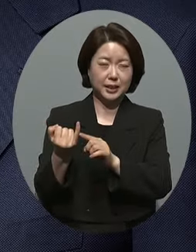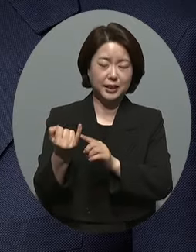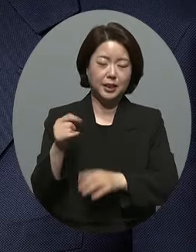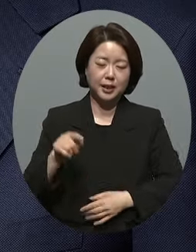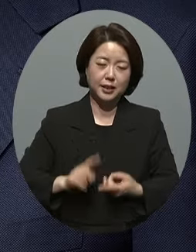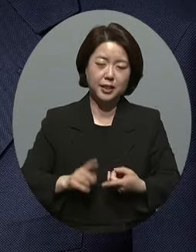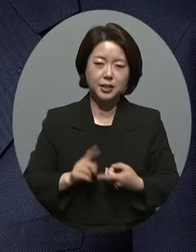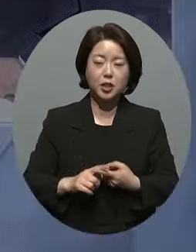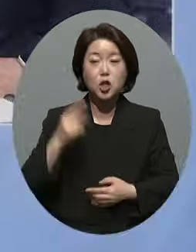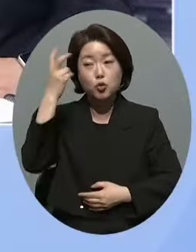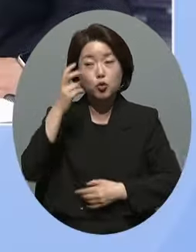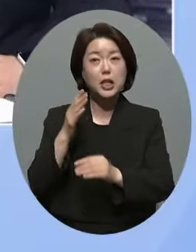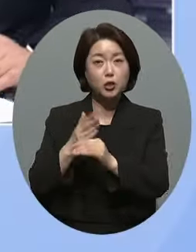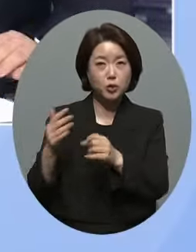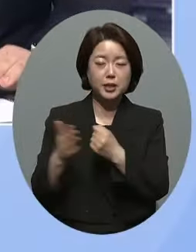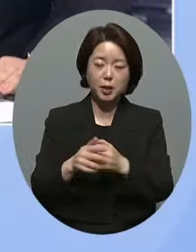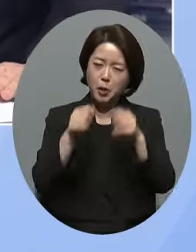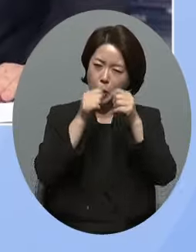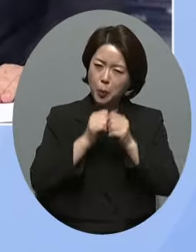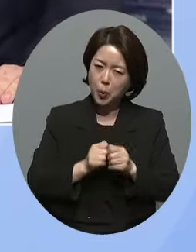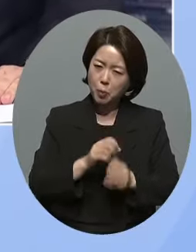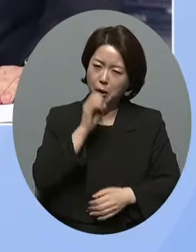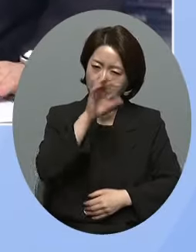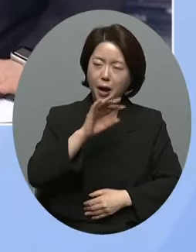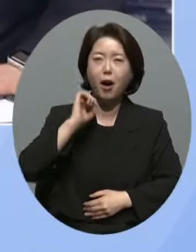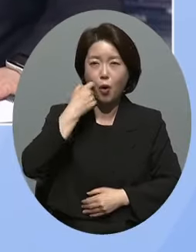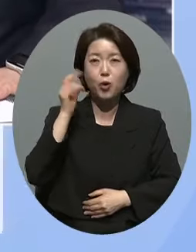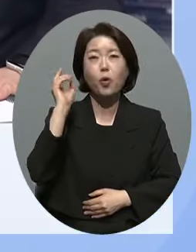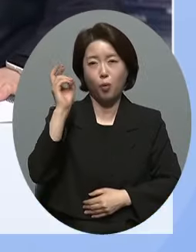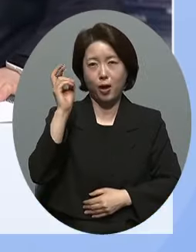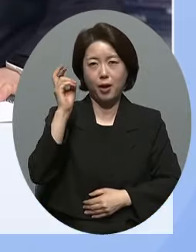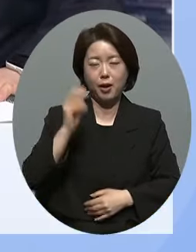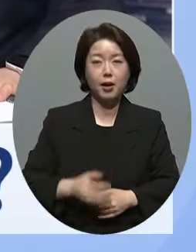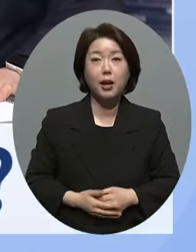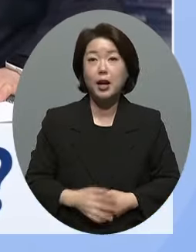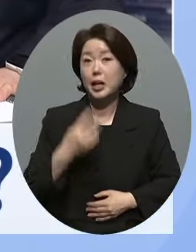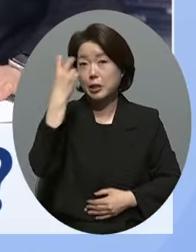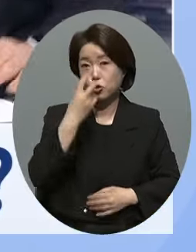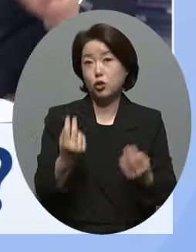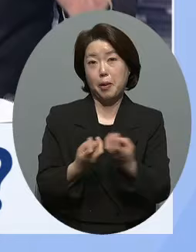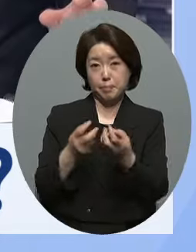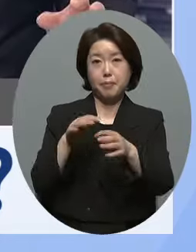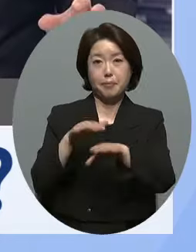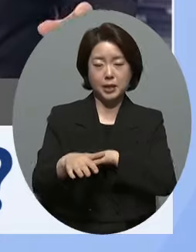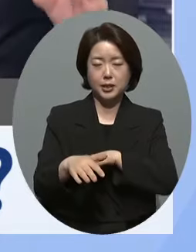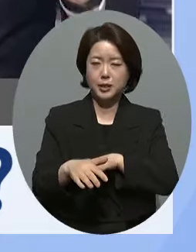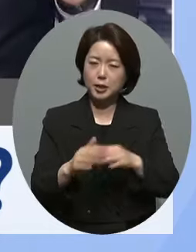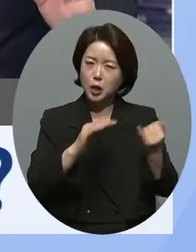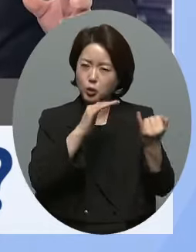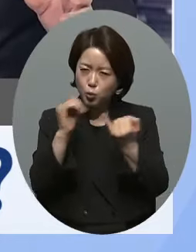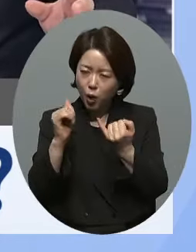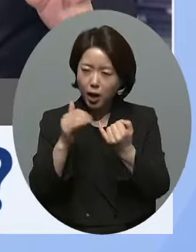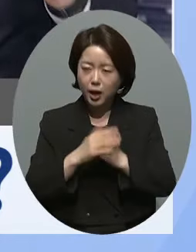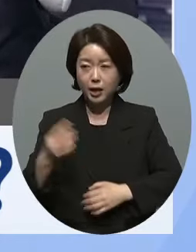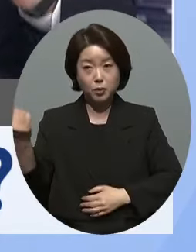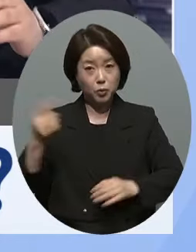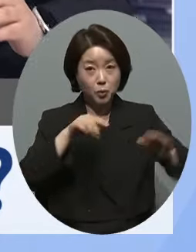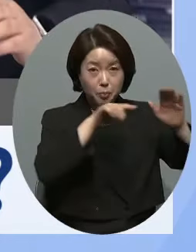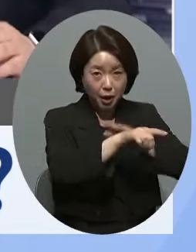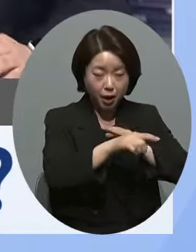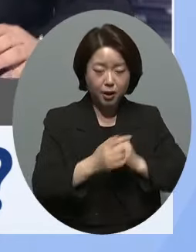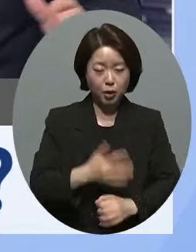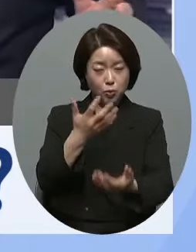자세한 내용에 대해서 언급하기 어려우실 거라고 생각을 하고 있습니다 다만 이제 그 수사하는 방식에서이 소환을 할 것인지 방문을 할 것인지 아니면